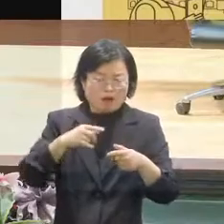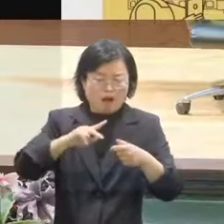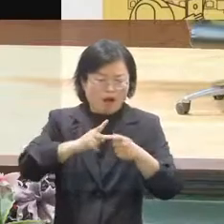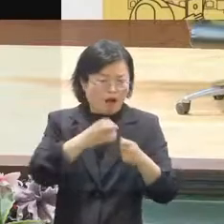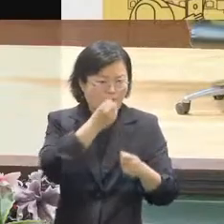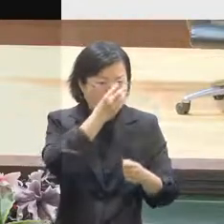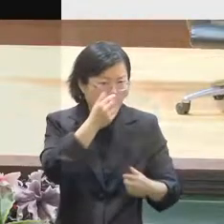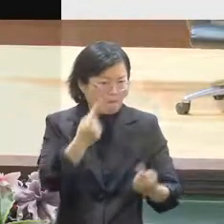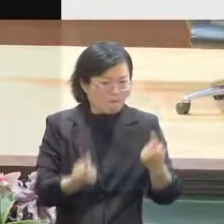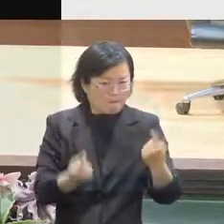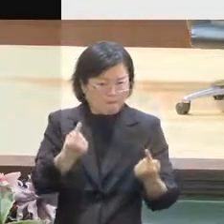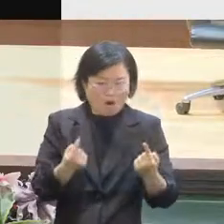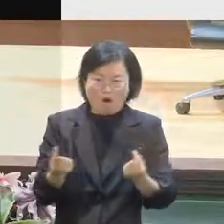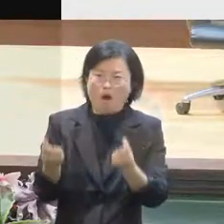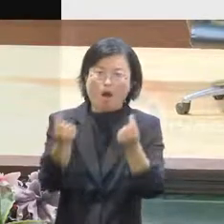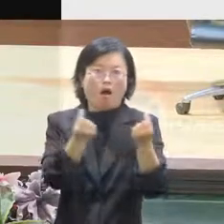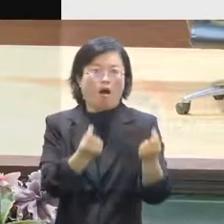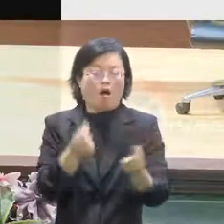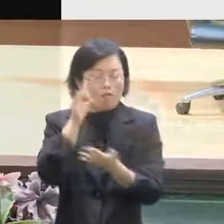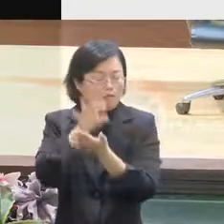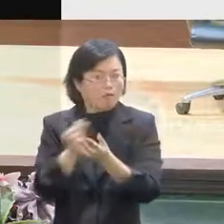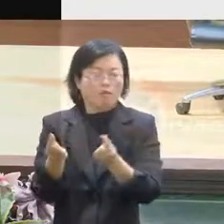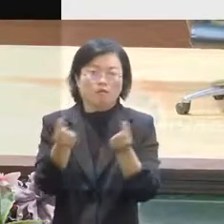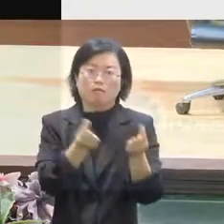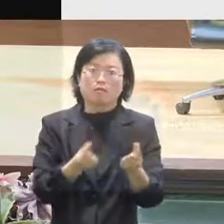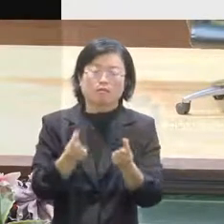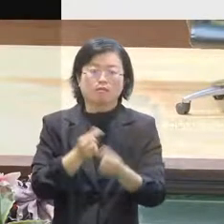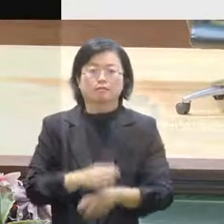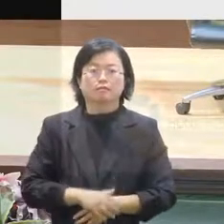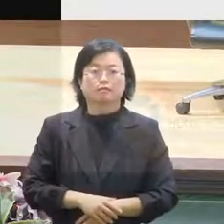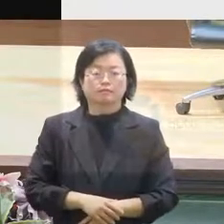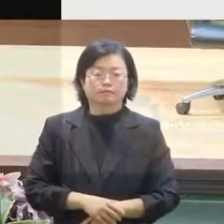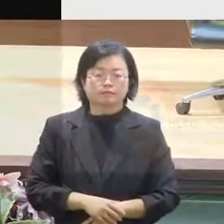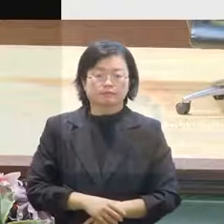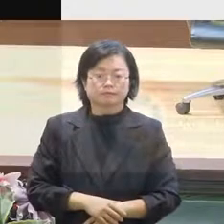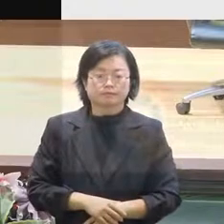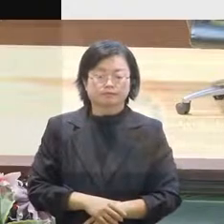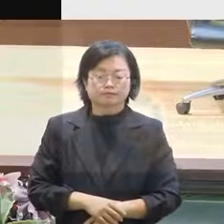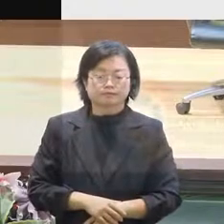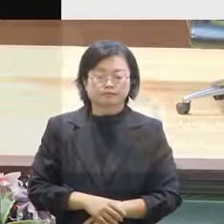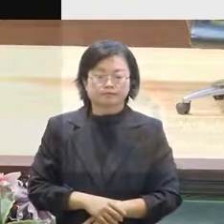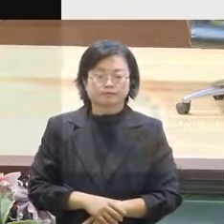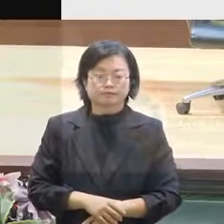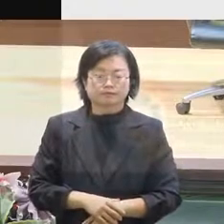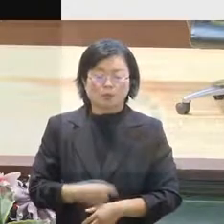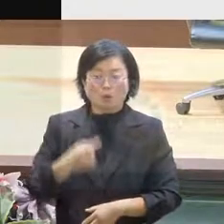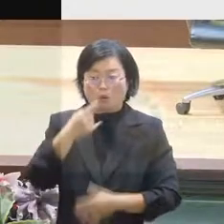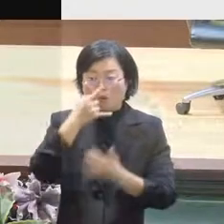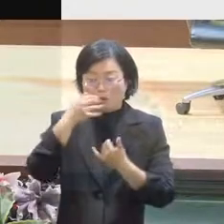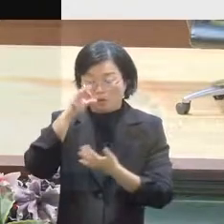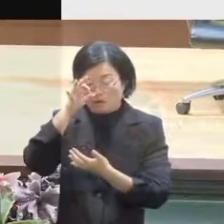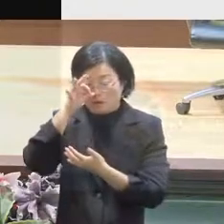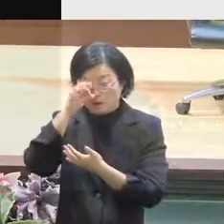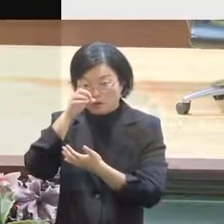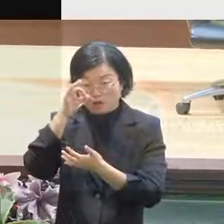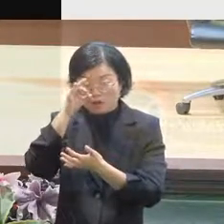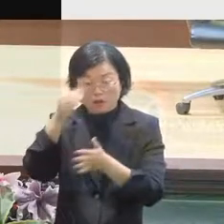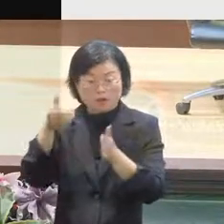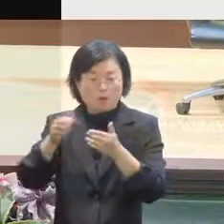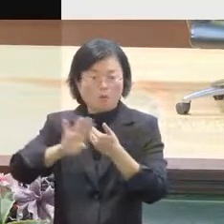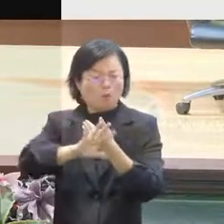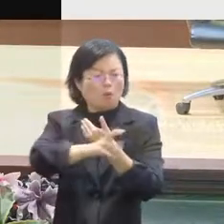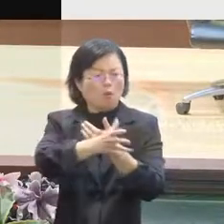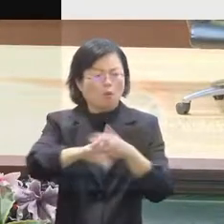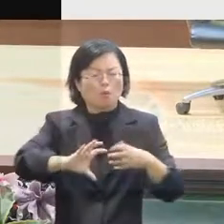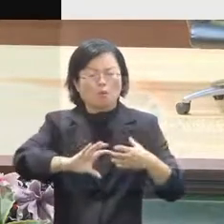方。好，然后呢，我们看完了其他国家地区的一些做法和